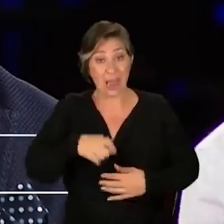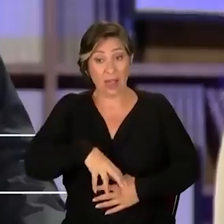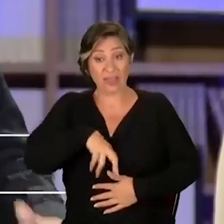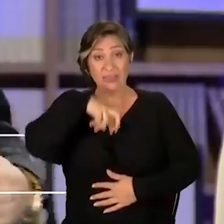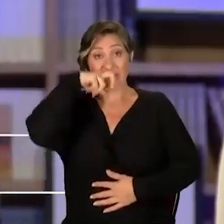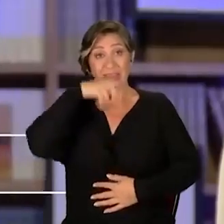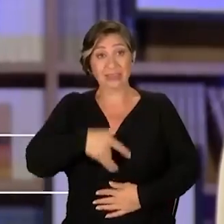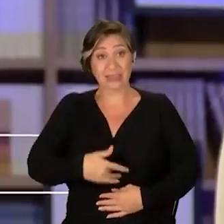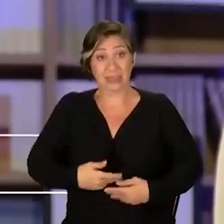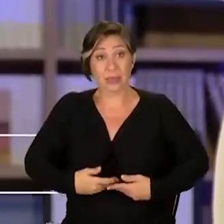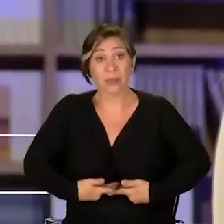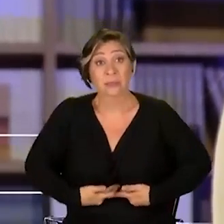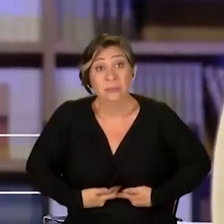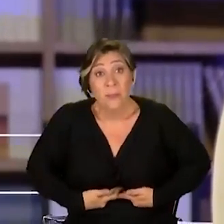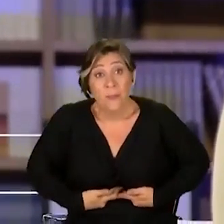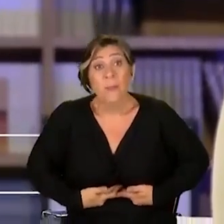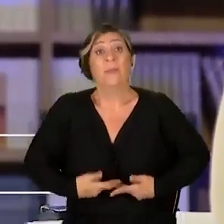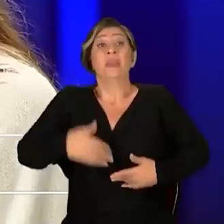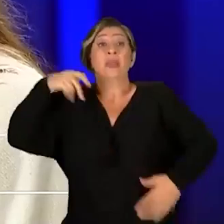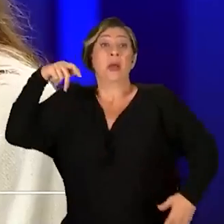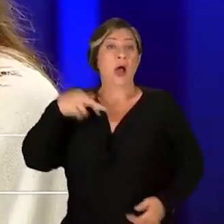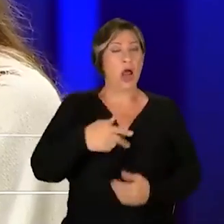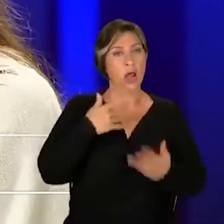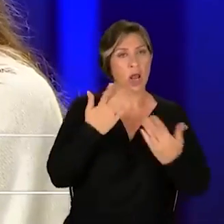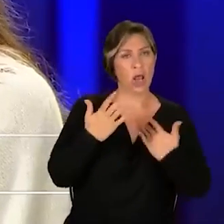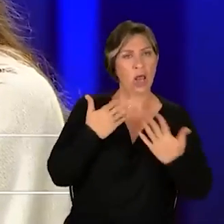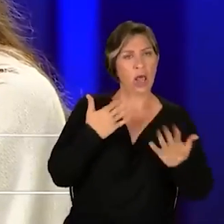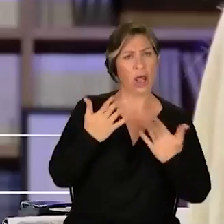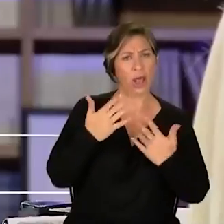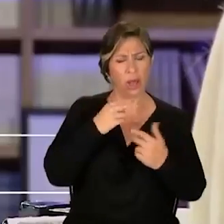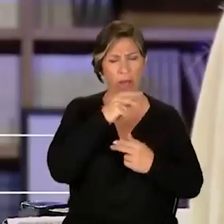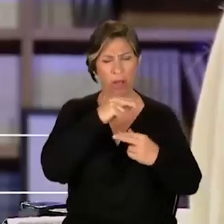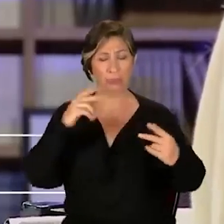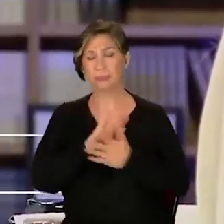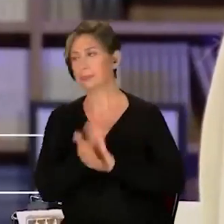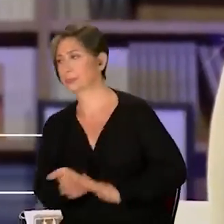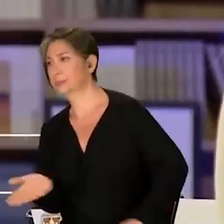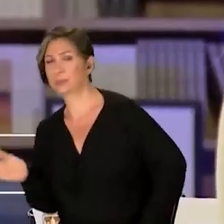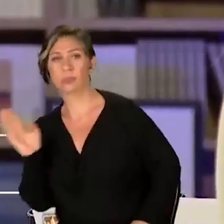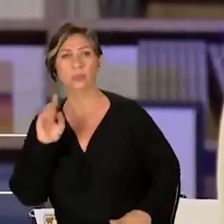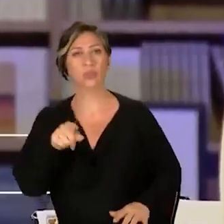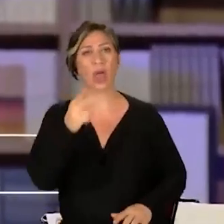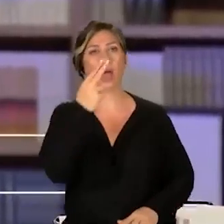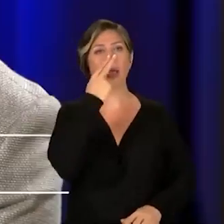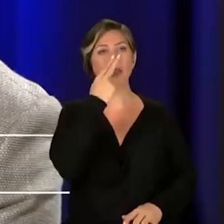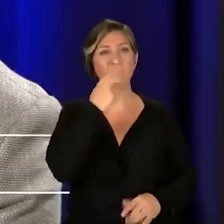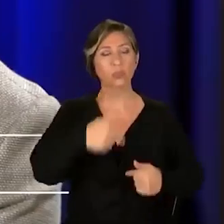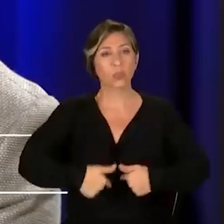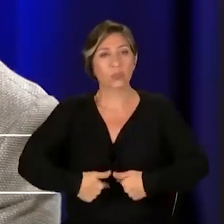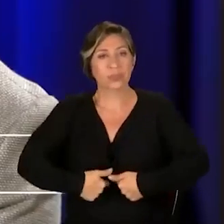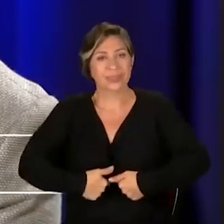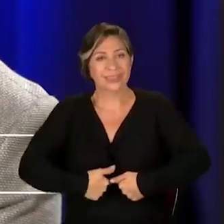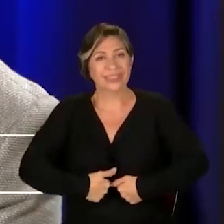söyleyebilmem için ben bu tekniği kullanmak zorundayım. Yoksa tık nefes olurum. Dolayısıyla buna alışırım ve bu